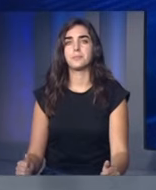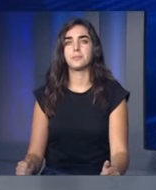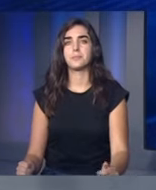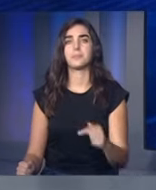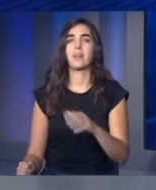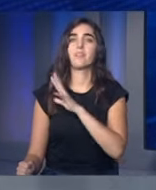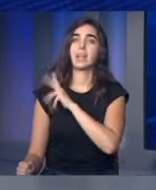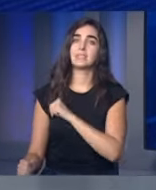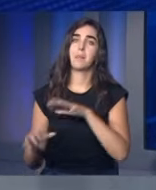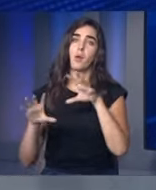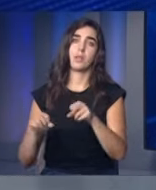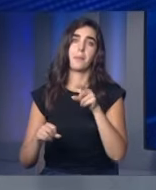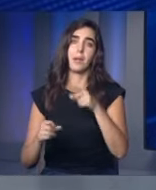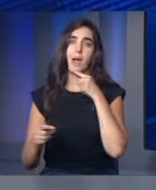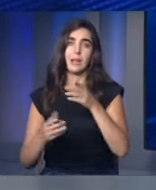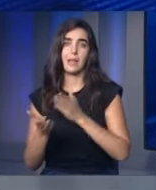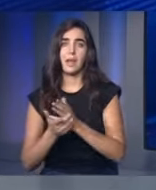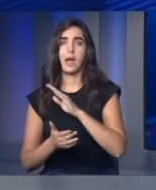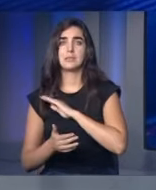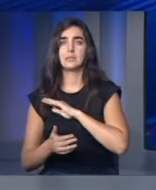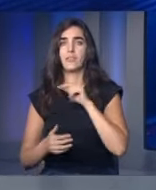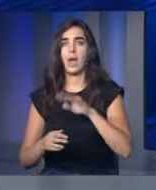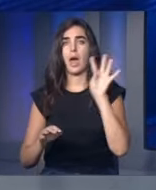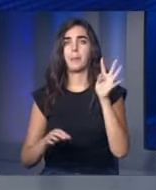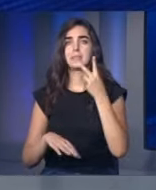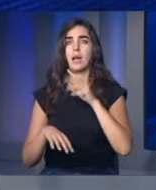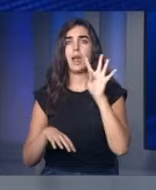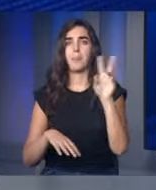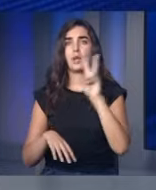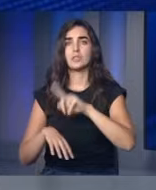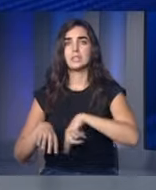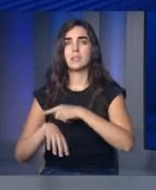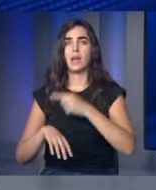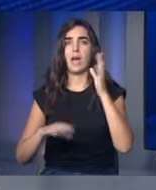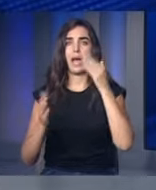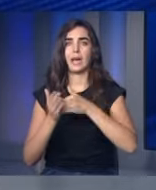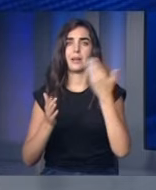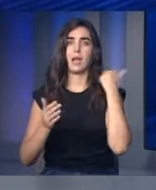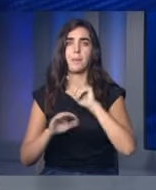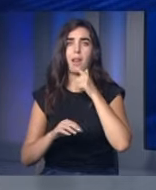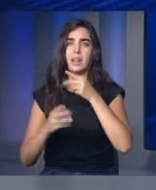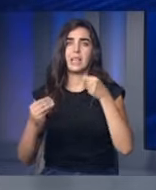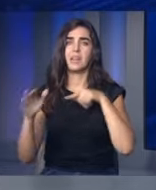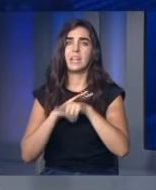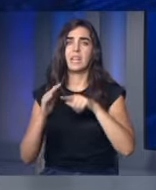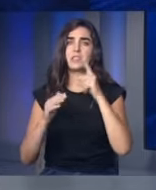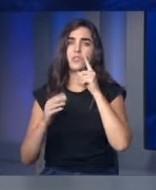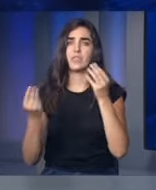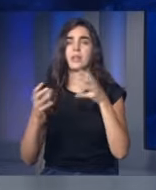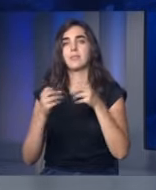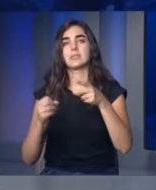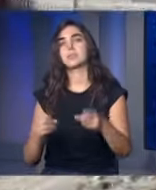وإلى فلسطين المحتلة، ثلاث مجازر في غزة في الساعات 24 الأخيرة، والاحتلال يستمر باستهداف تجمعات